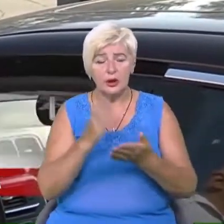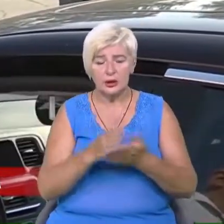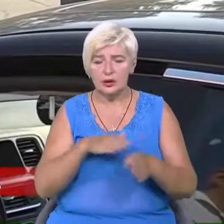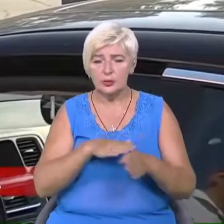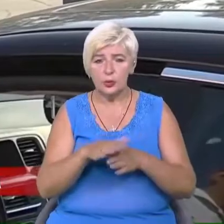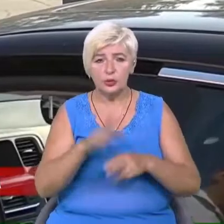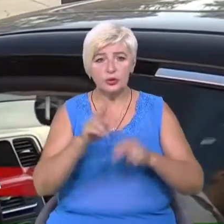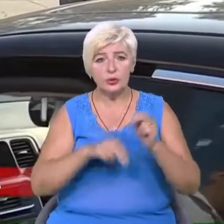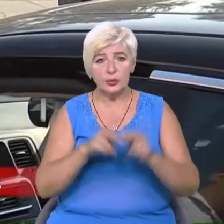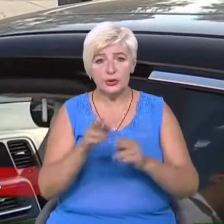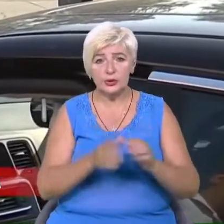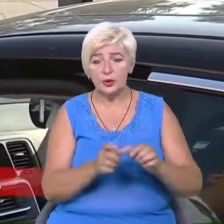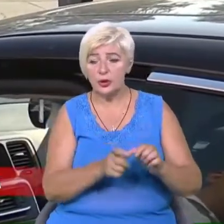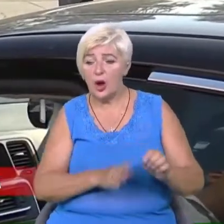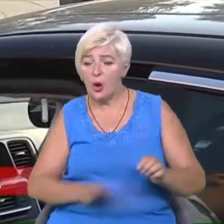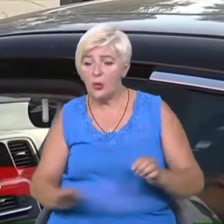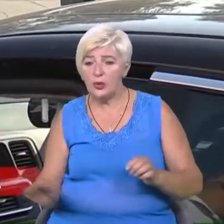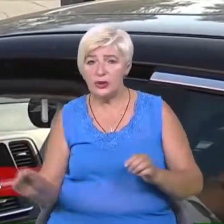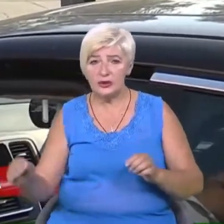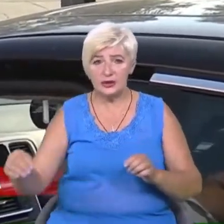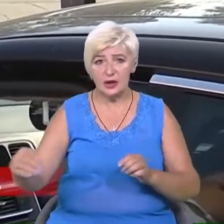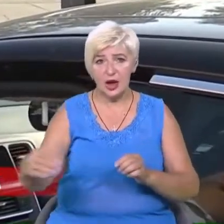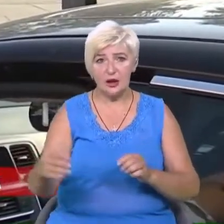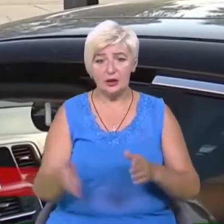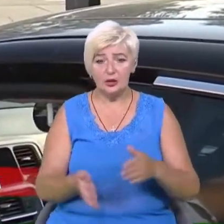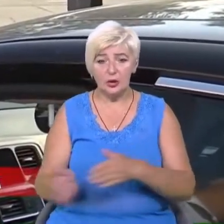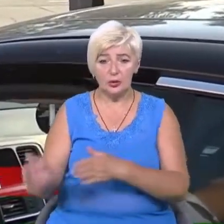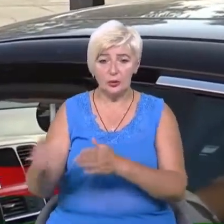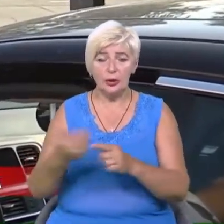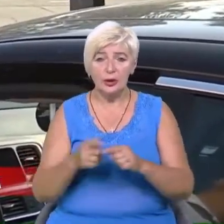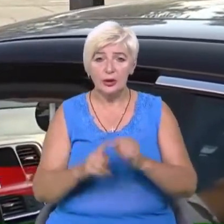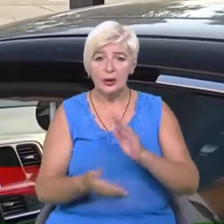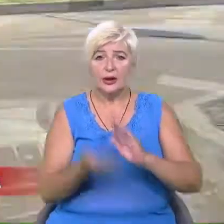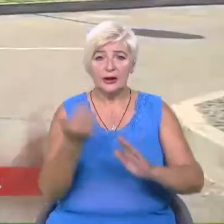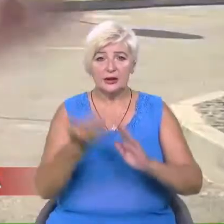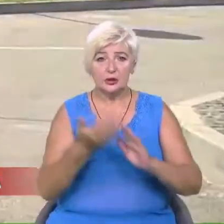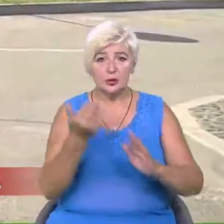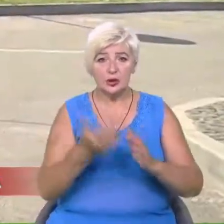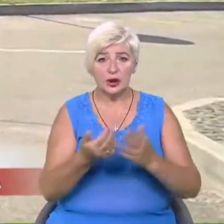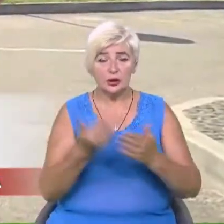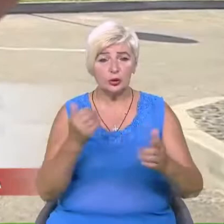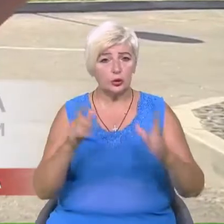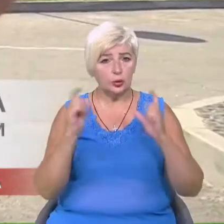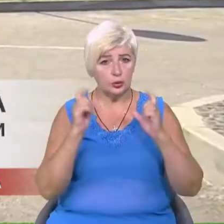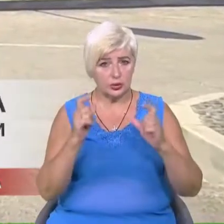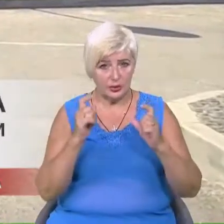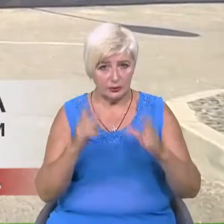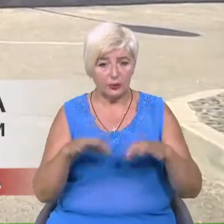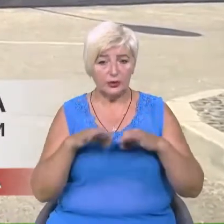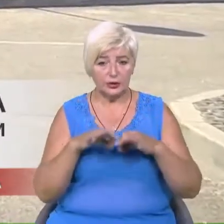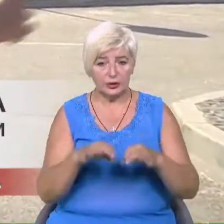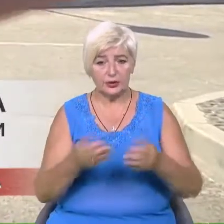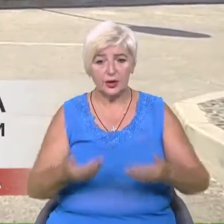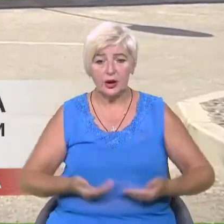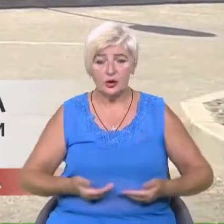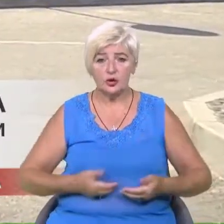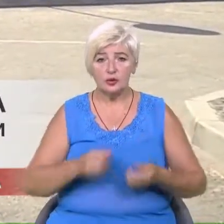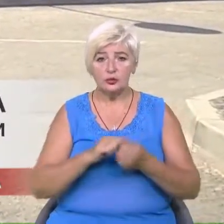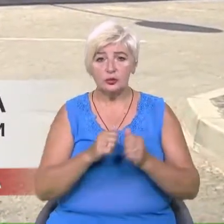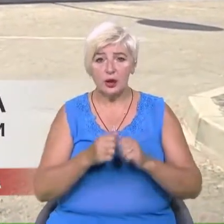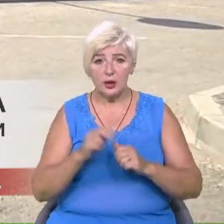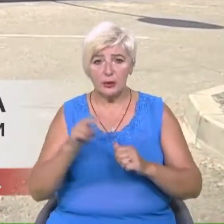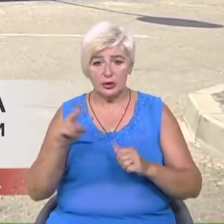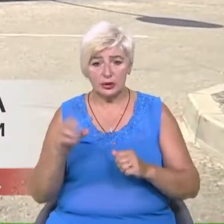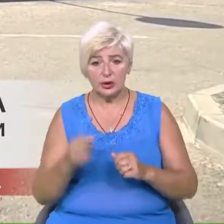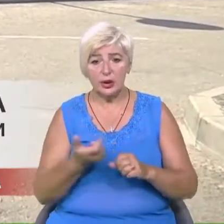Я думаю, это разгружает город как минимум от грузового транзитного транспорта. Живу в Каменке, очень удобно работаю в аэропорту.